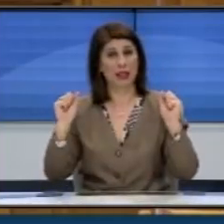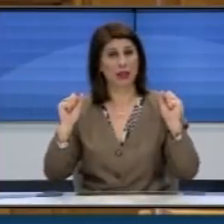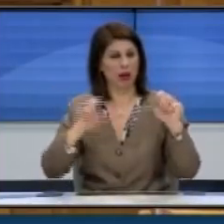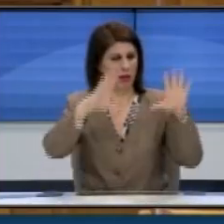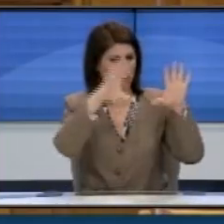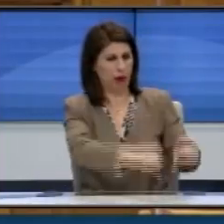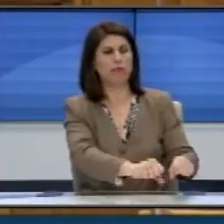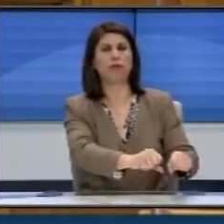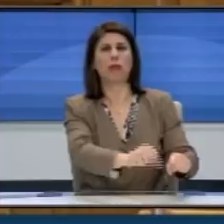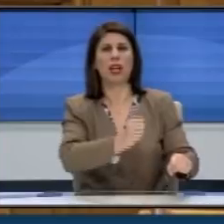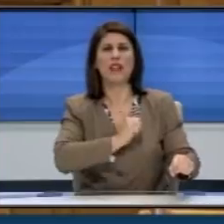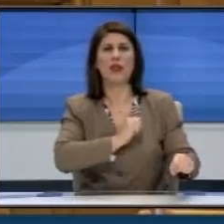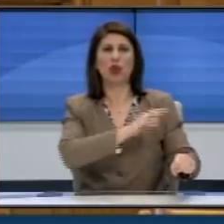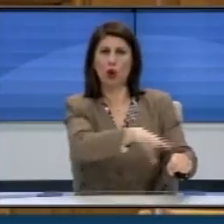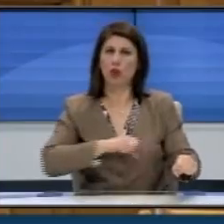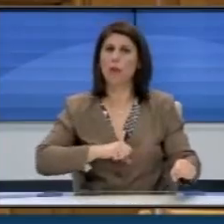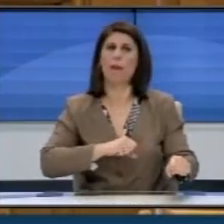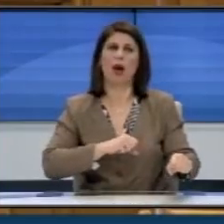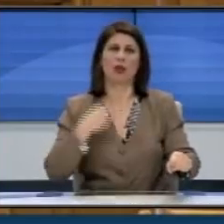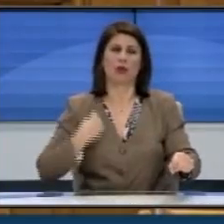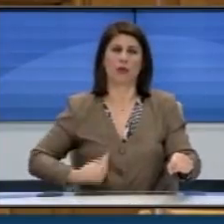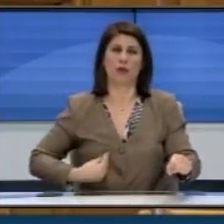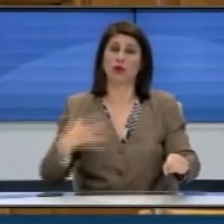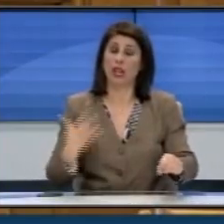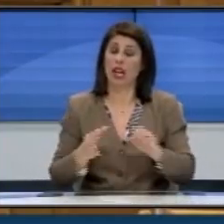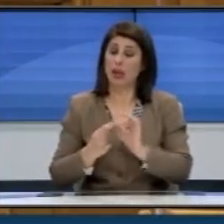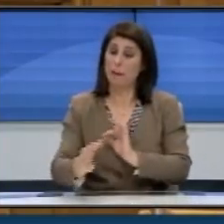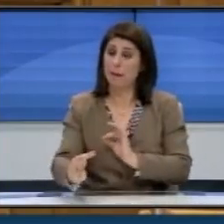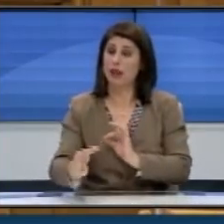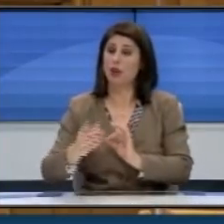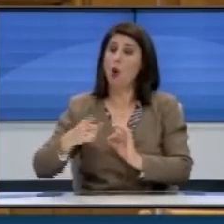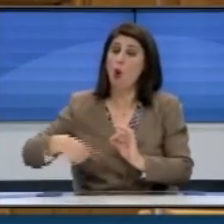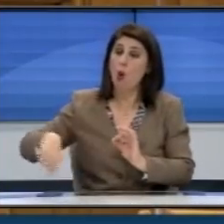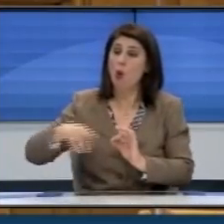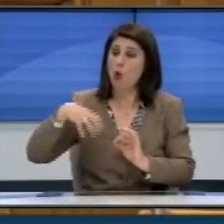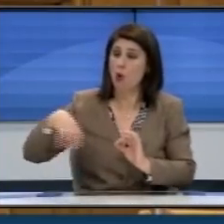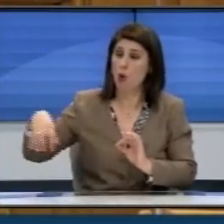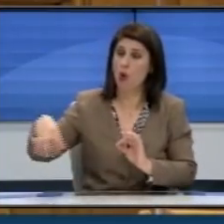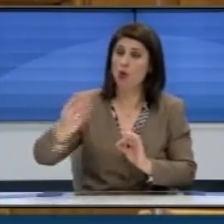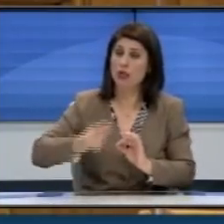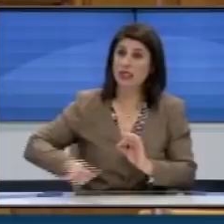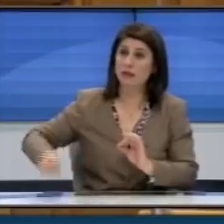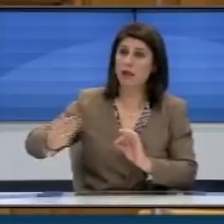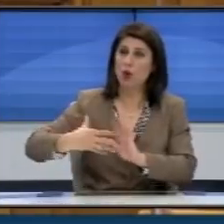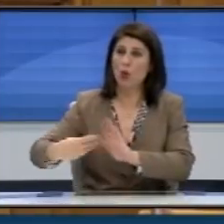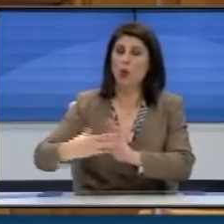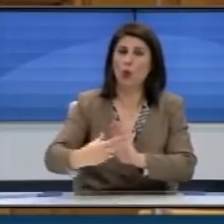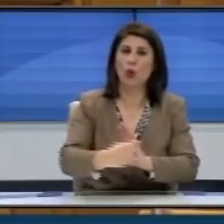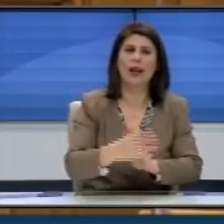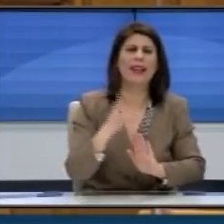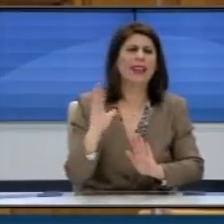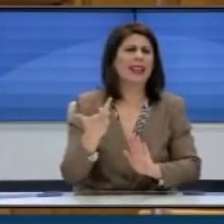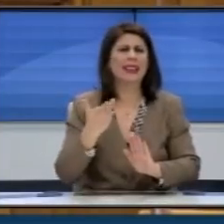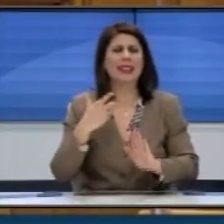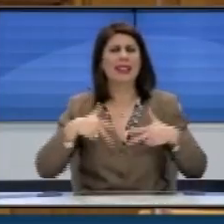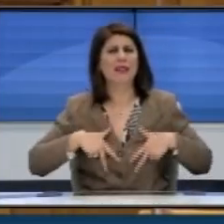του ιδιωτικού τομέα και η λήψη μέτρων σε όλους τους χώρους υπερμετάδοσης. Γιατί λοιπόν η